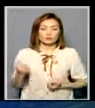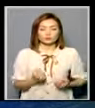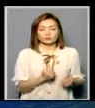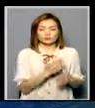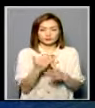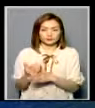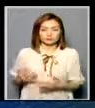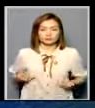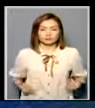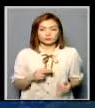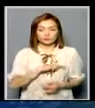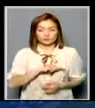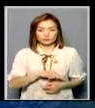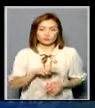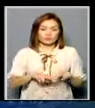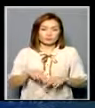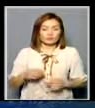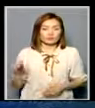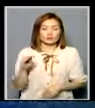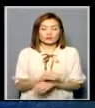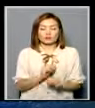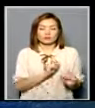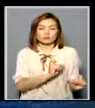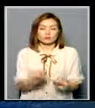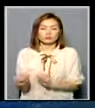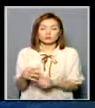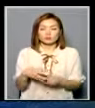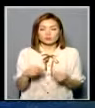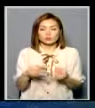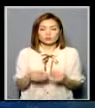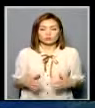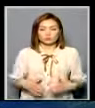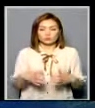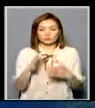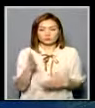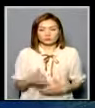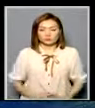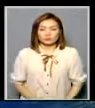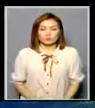техники. Сейчас ведутся работы по строительству дополнительной дамбы и укладке мешков с песком.